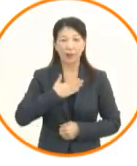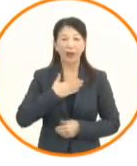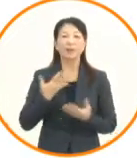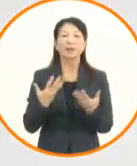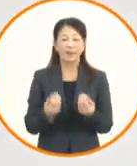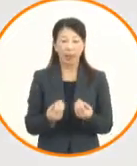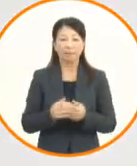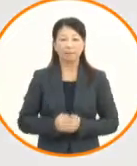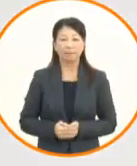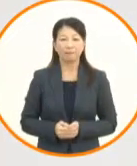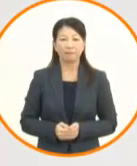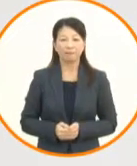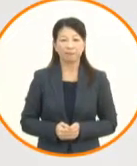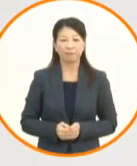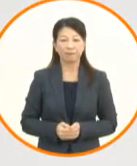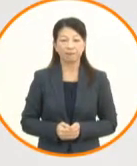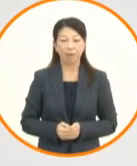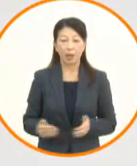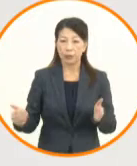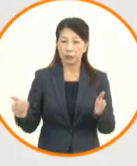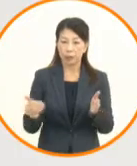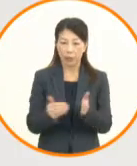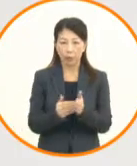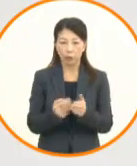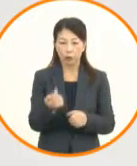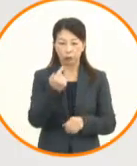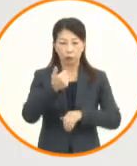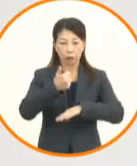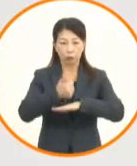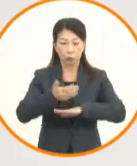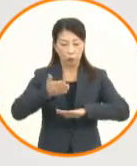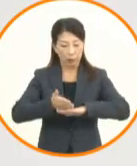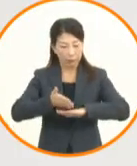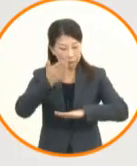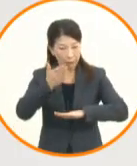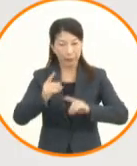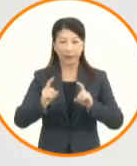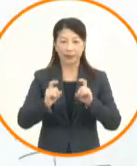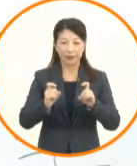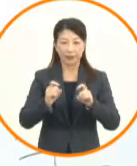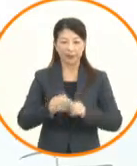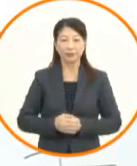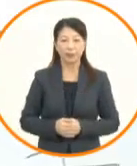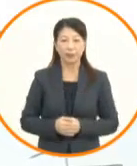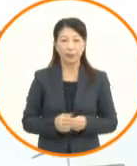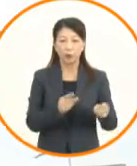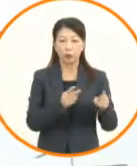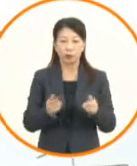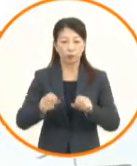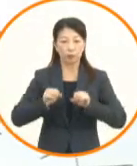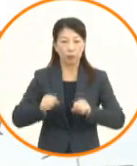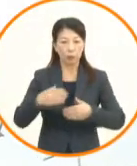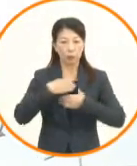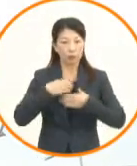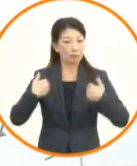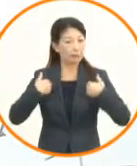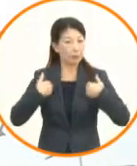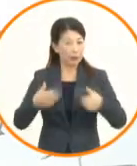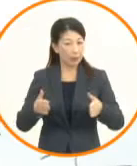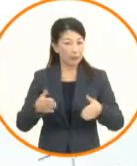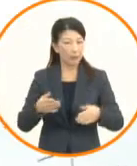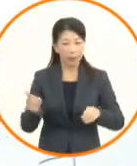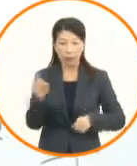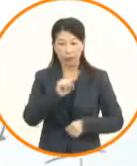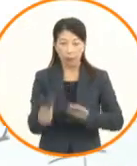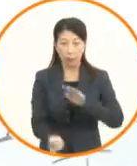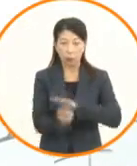った。 では最後に塾長のありがたいお言葉。 備えあれば憂いなし。いざという